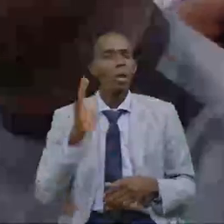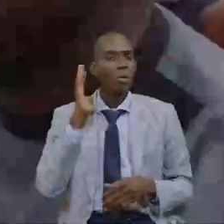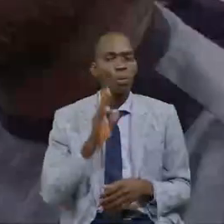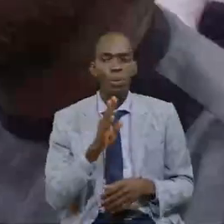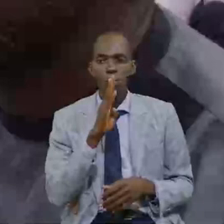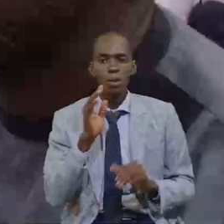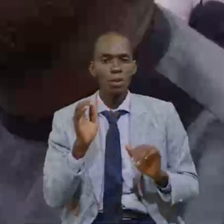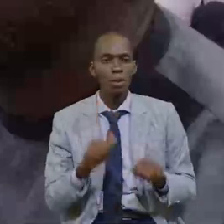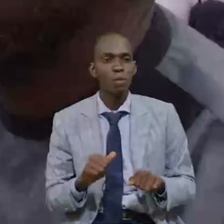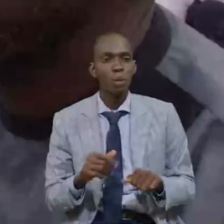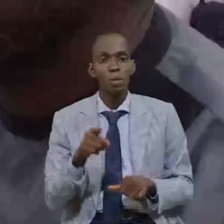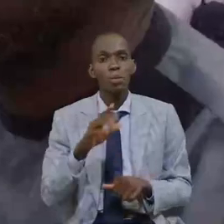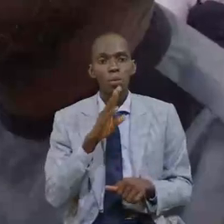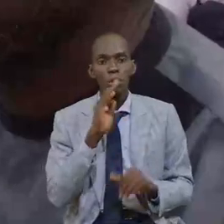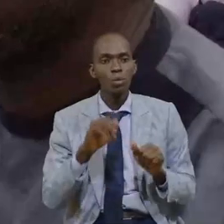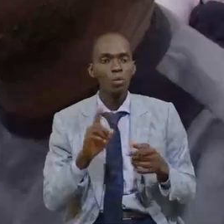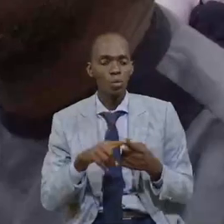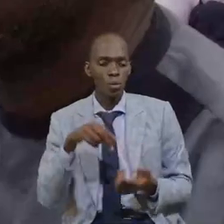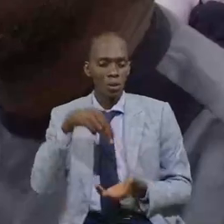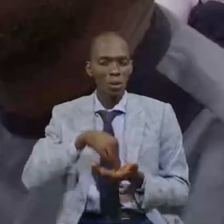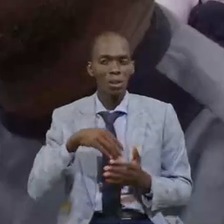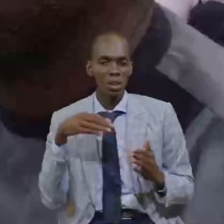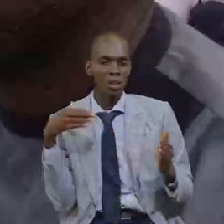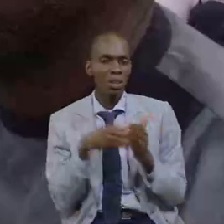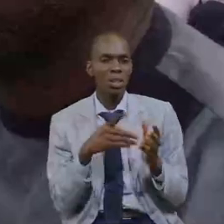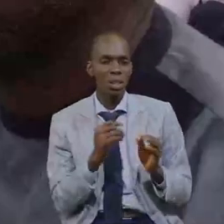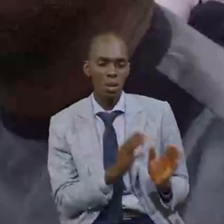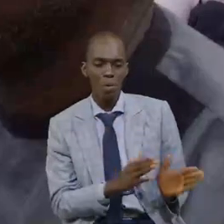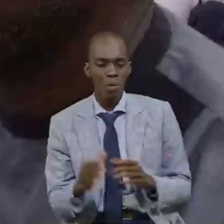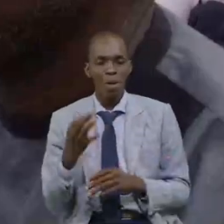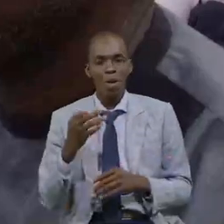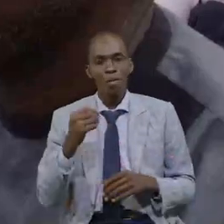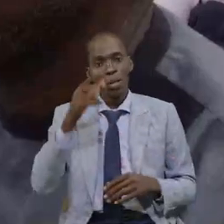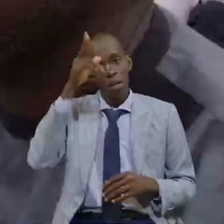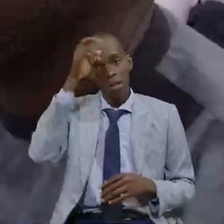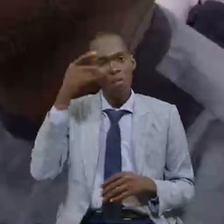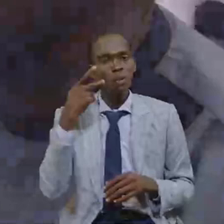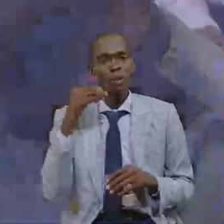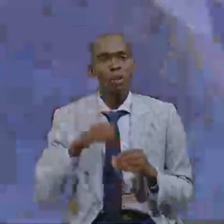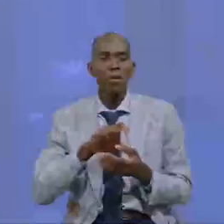Je pourrais tenir contre les ruses du diable.